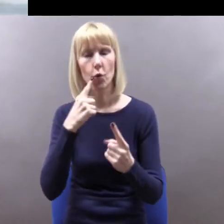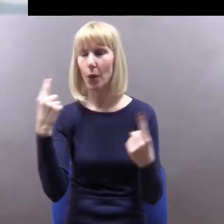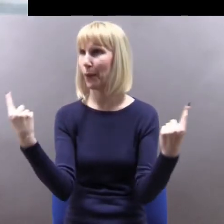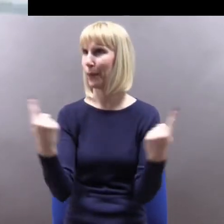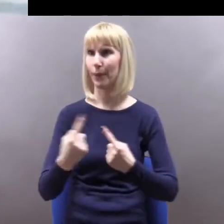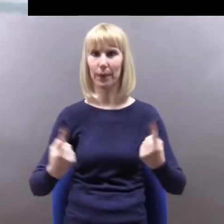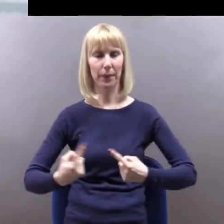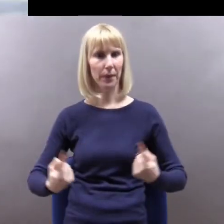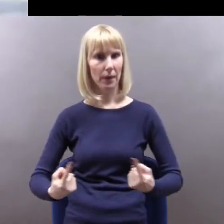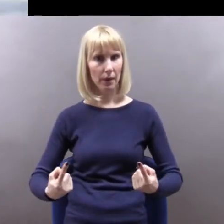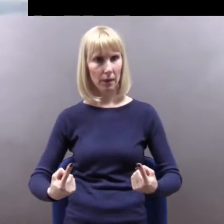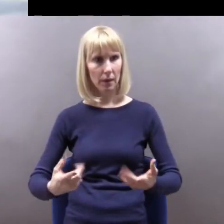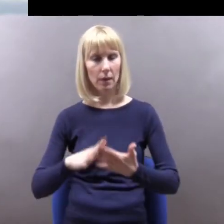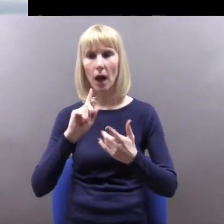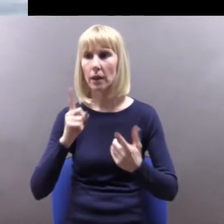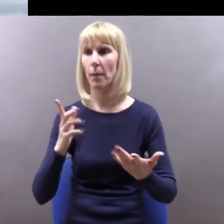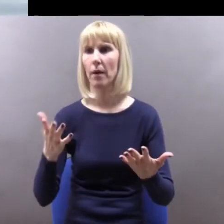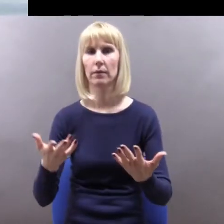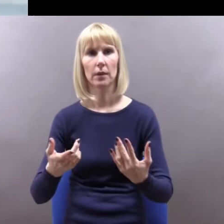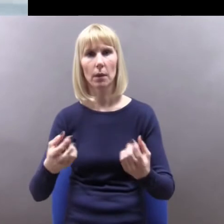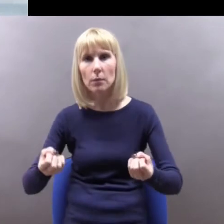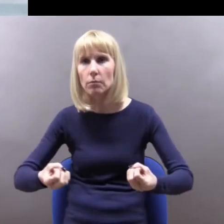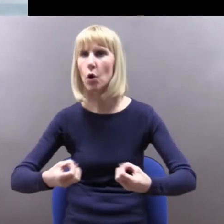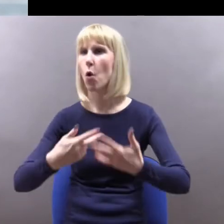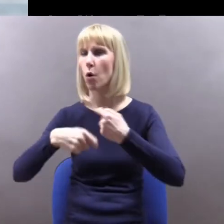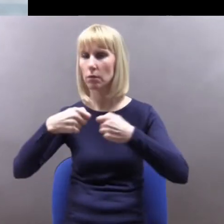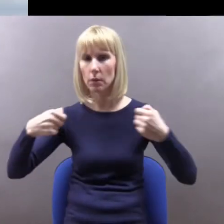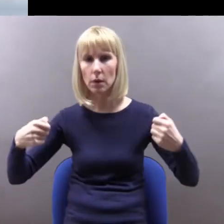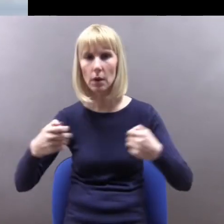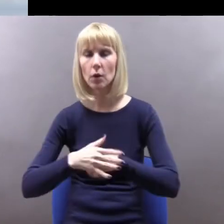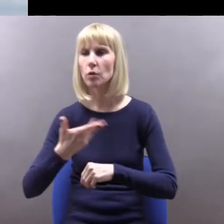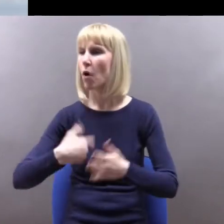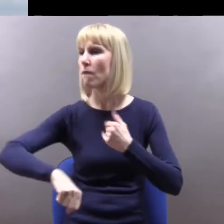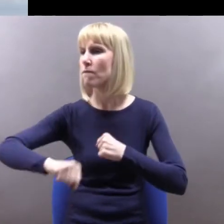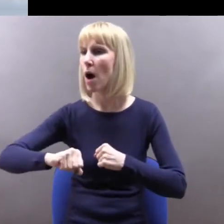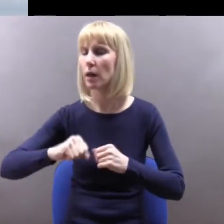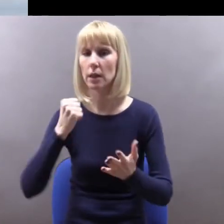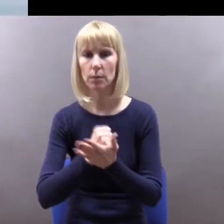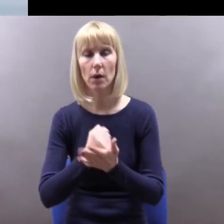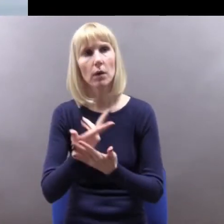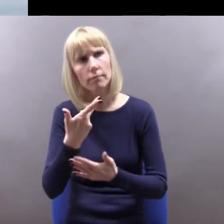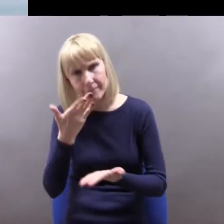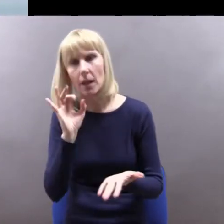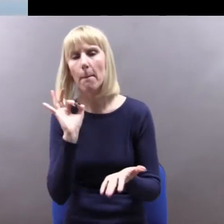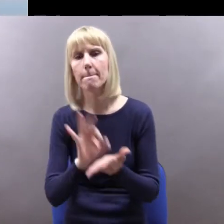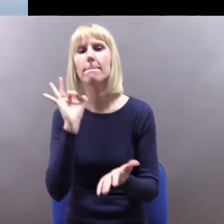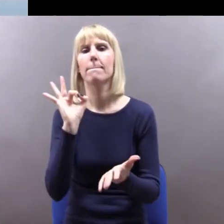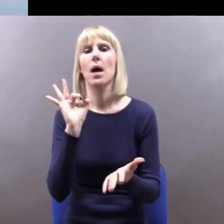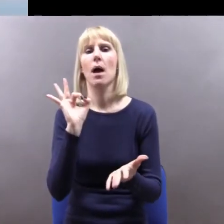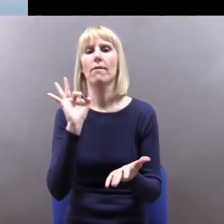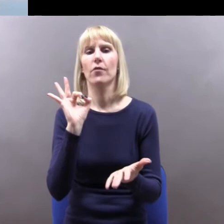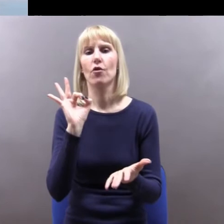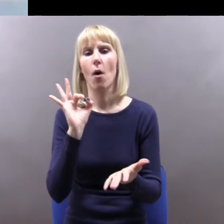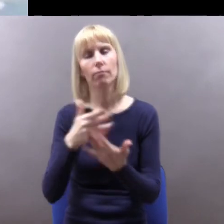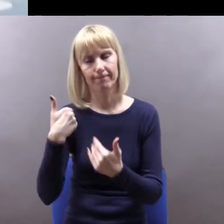charakterze fenomenu na skalę europejską, być może światową. Bardzo to są fajne rzeczy, no to co Grzesiek mówi,